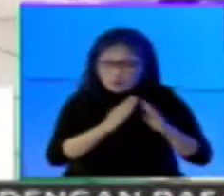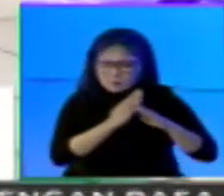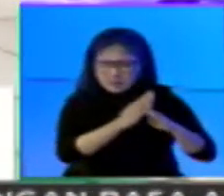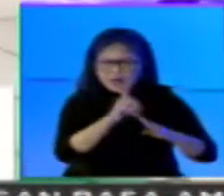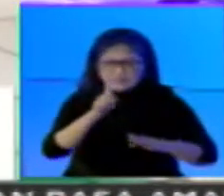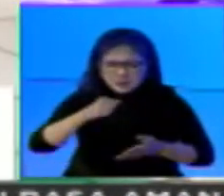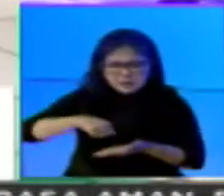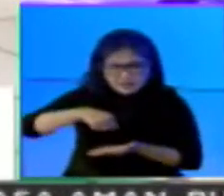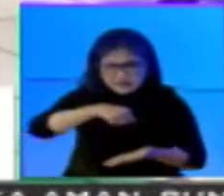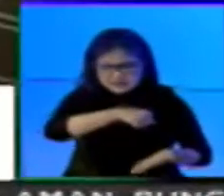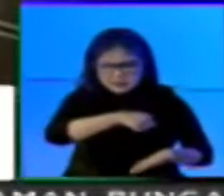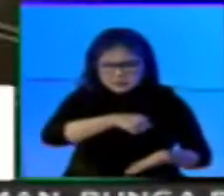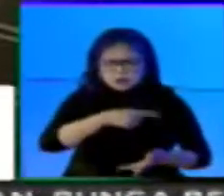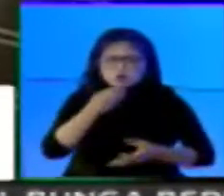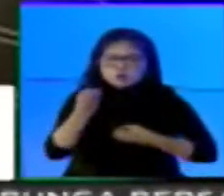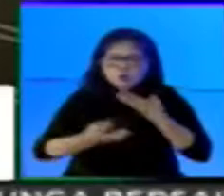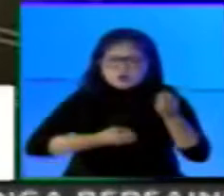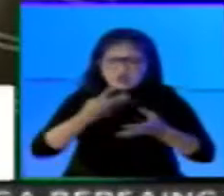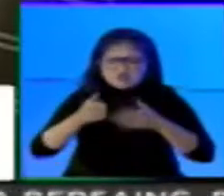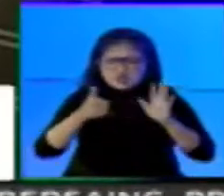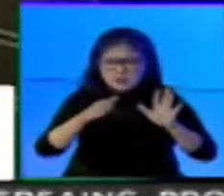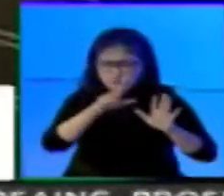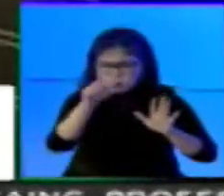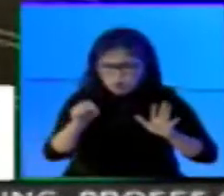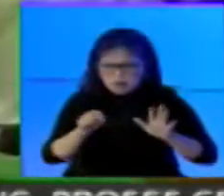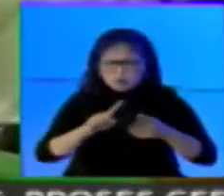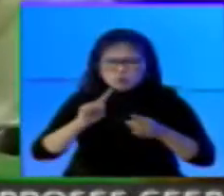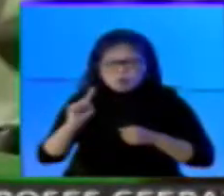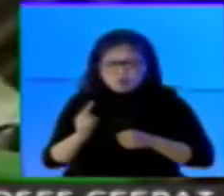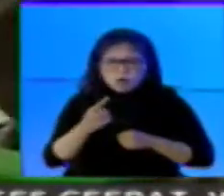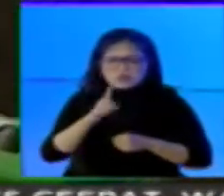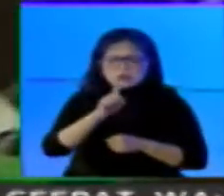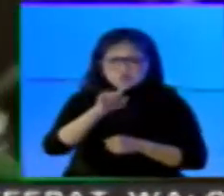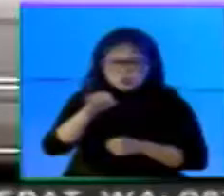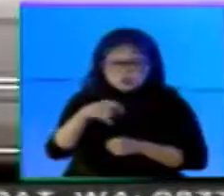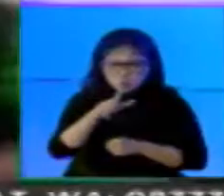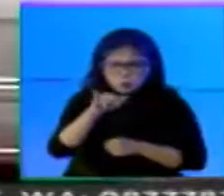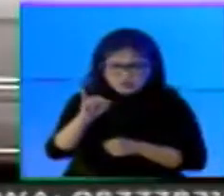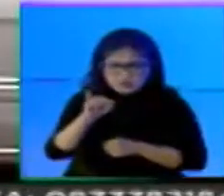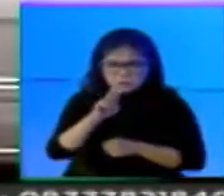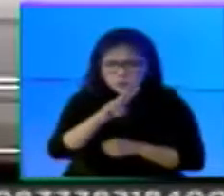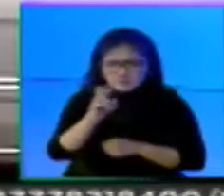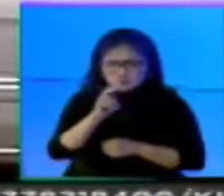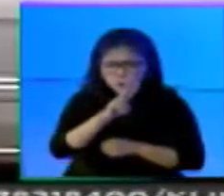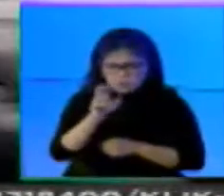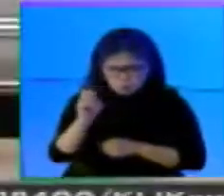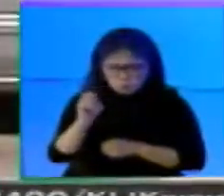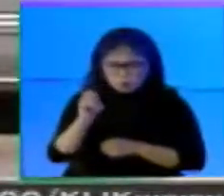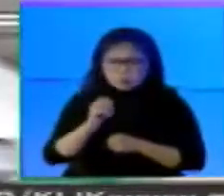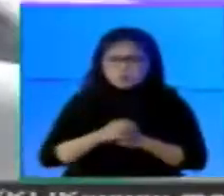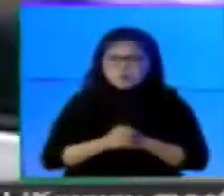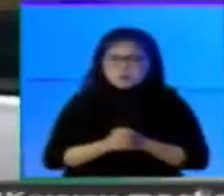pakai dilakukan selama 6 bulan dan akan efektif diberlakukan pada 1 Juli 2020. Tim Liputan iNews melaporkan.